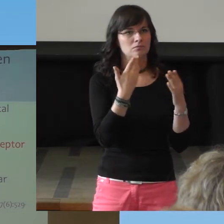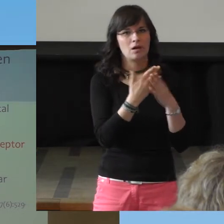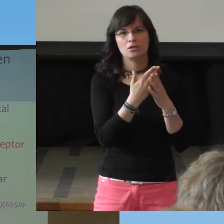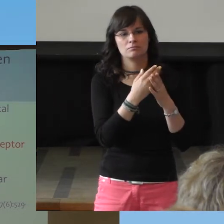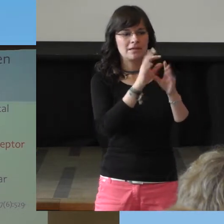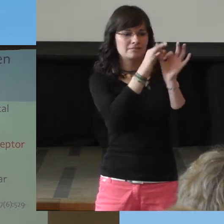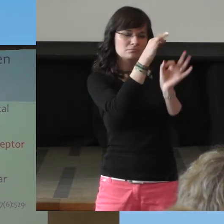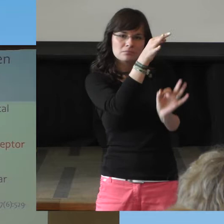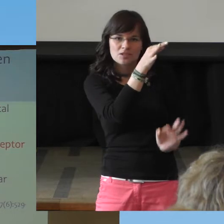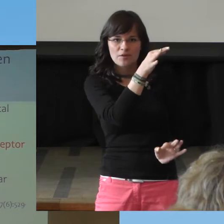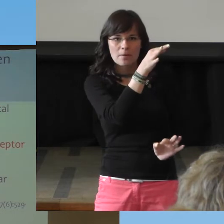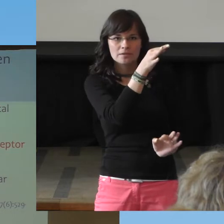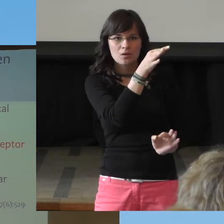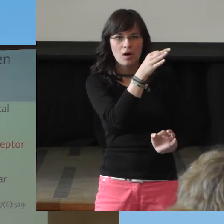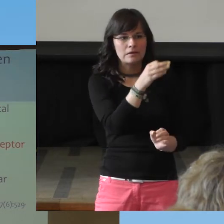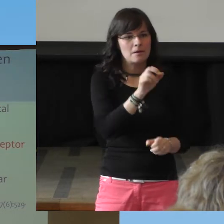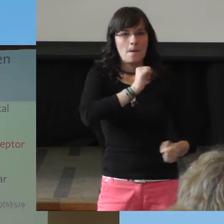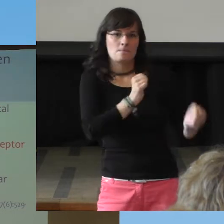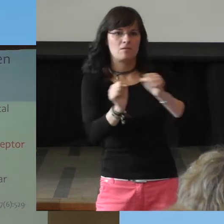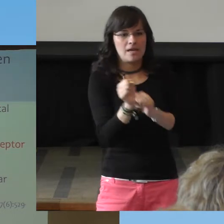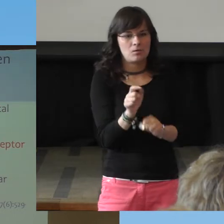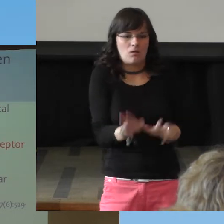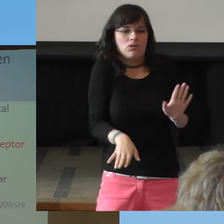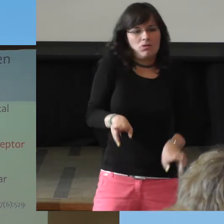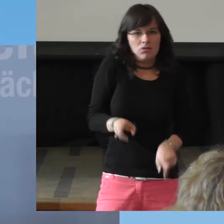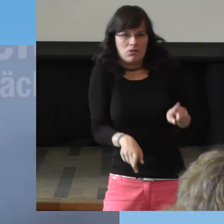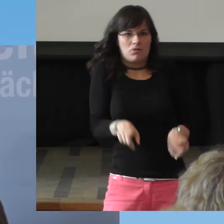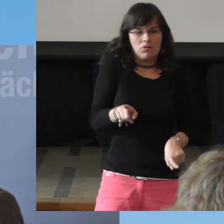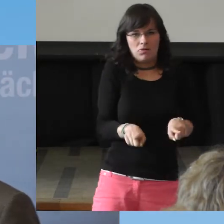Spinozerebillären Ataxien, das sind seltene genetische Gangstörungen.